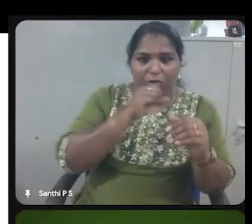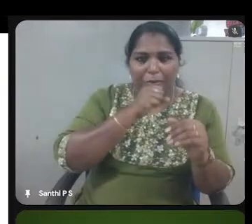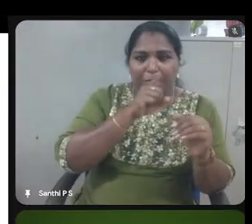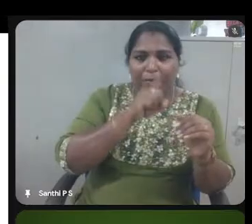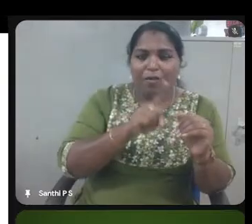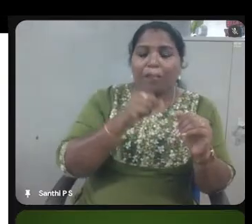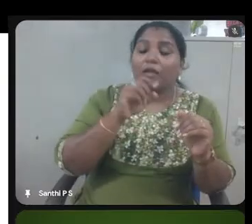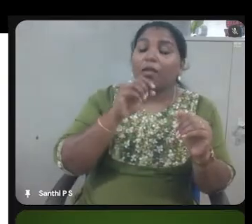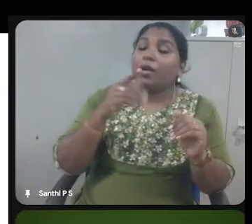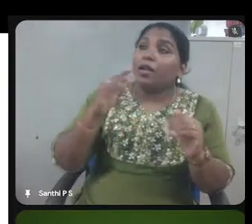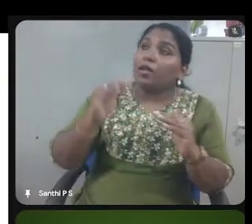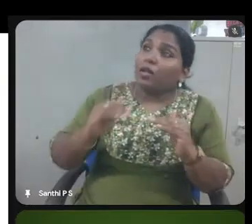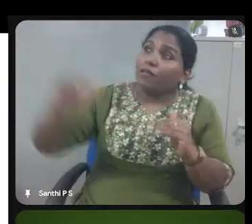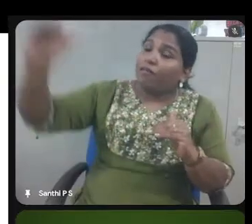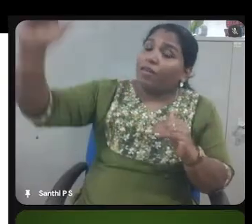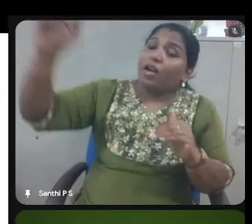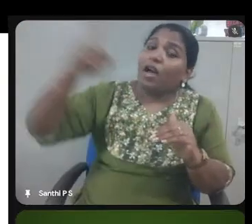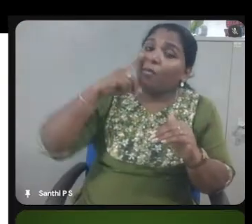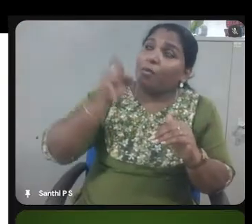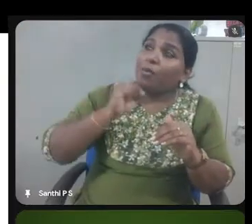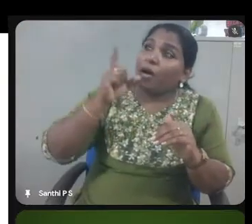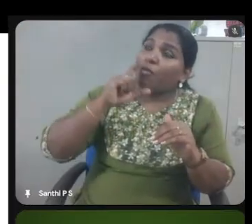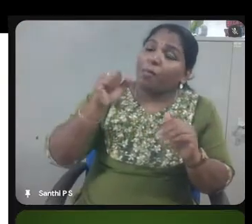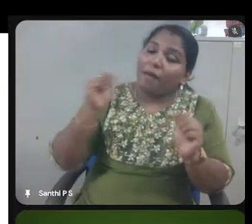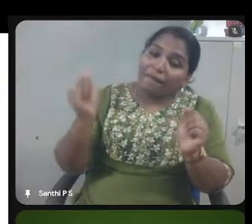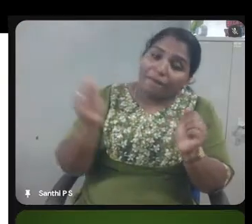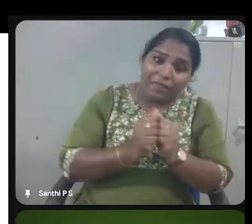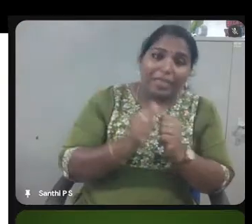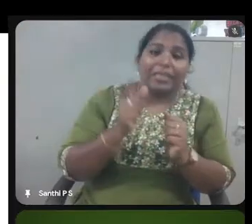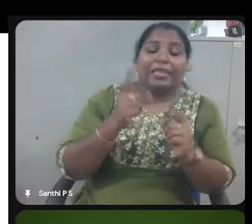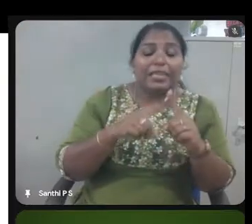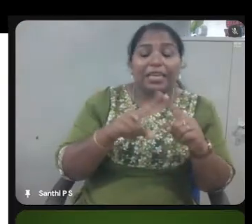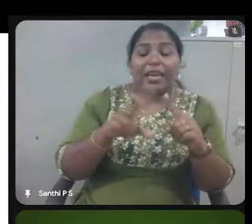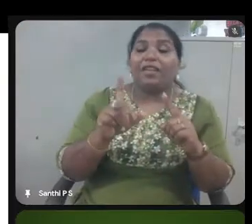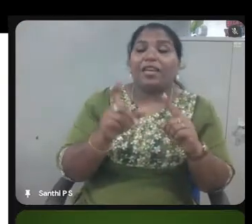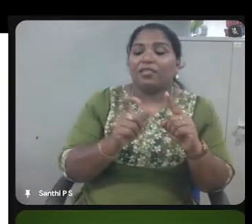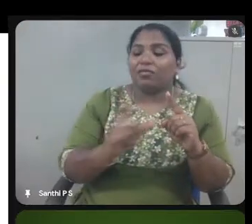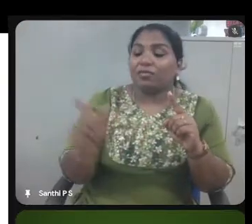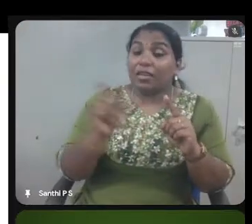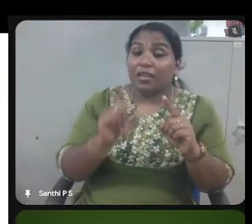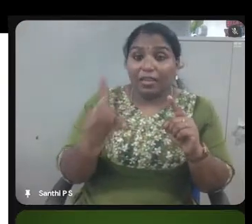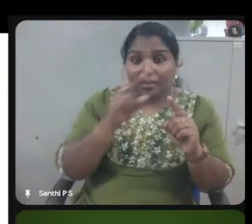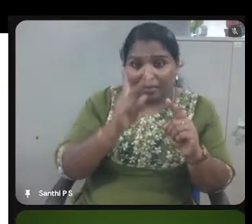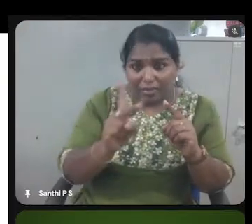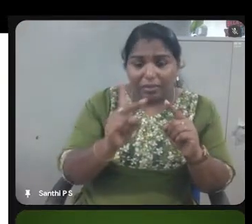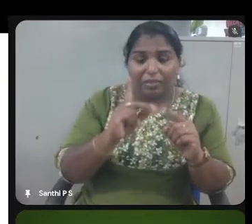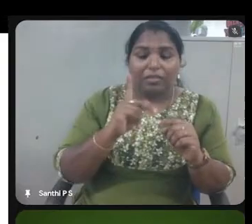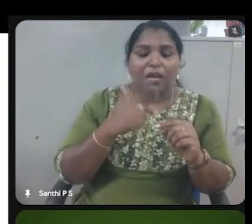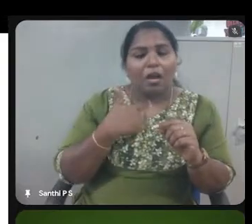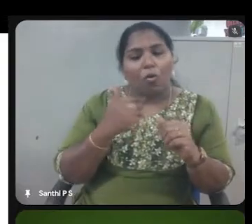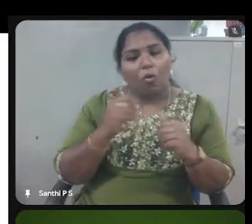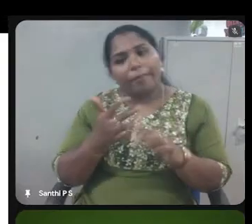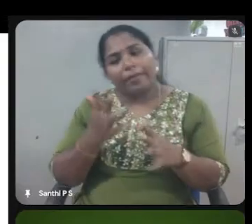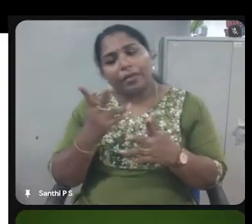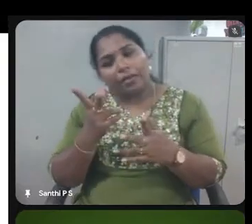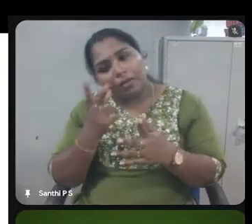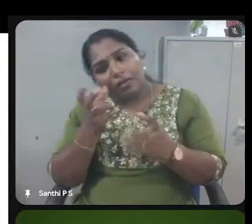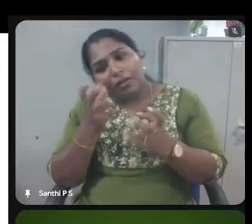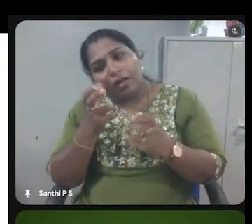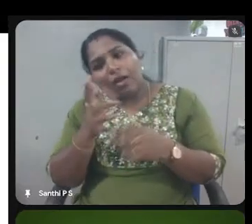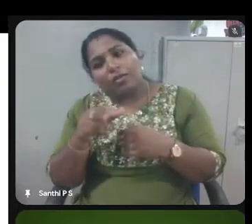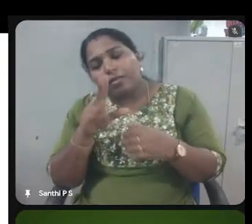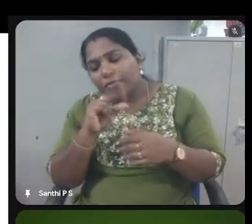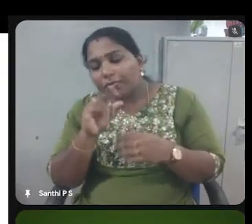പേരൻസിന്റെ കൂടെയോ സീരിയലുകൾ പലതും കാണുമായിരുന്നു. ഇപ്പൊ അത് മാറി. ഇപ്പൊ കുട്ടികൾ തന്നെ റീൽസോ അവർക്ക് വേണ്ടിയ കാര്യങ്ങളോ